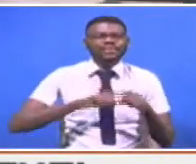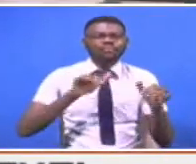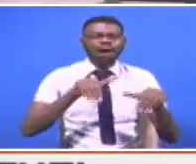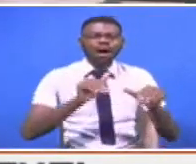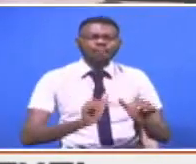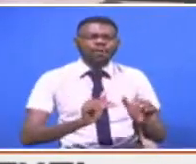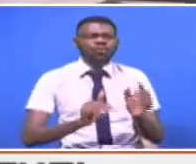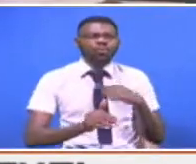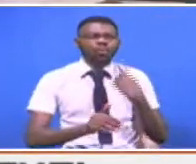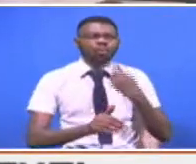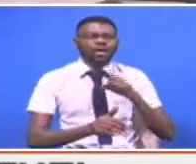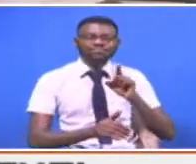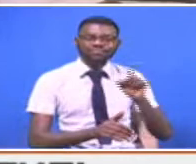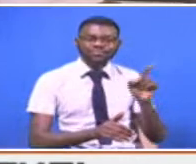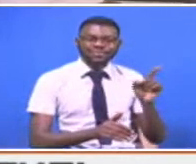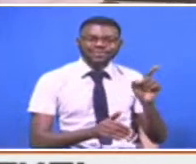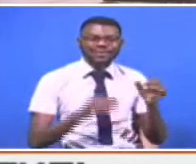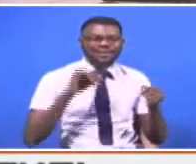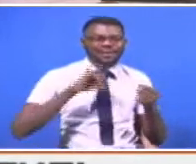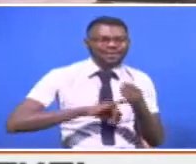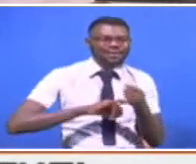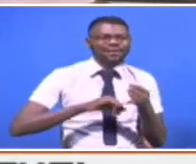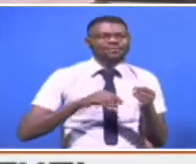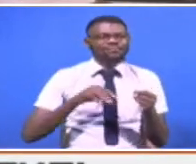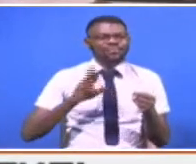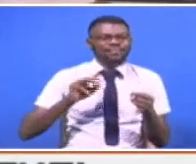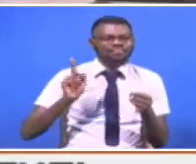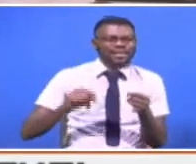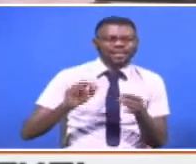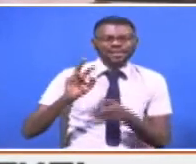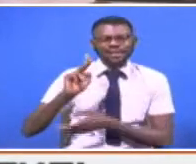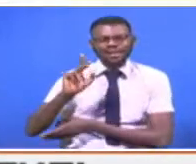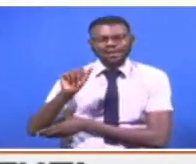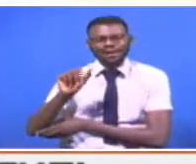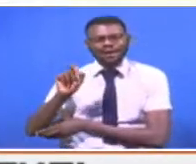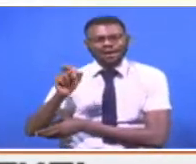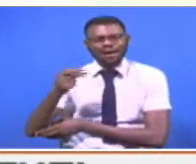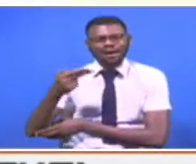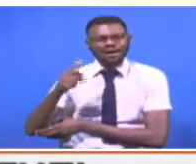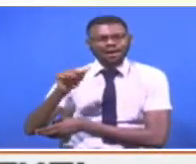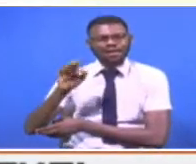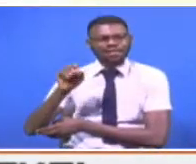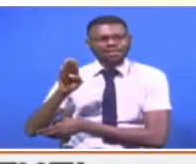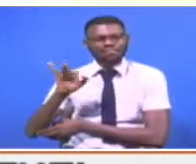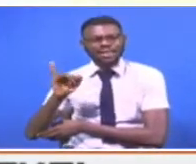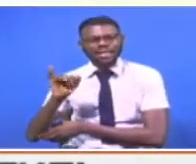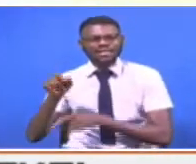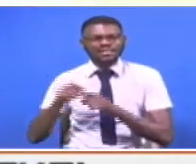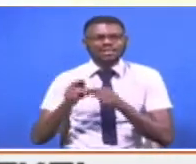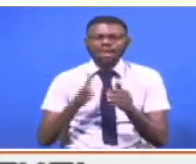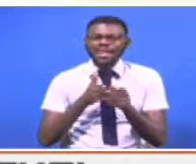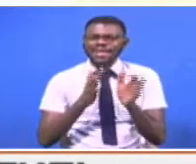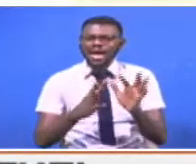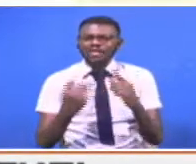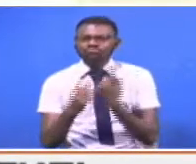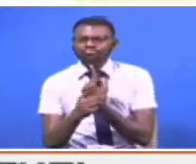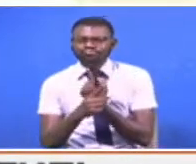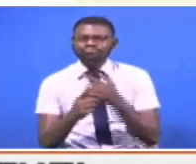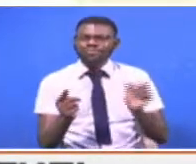David Chepkonyi, mumewe mbunge wa Njoro Charity Kathambi, akiandamana na viongozi wengine serikalini. Ile kazi